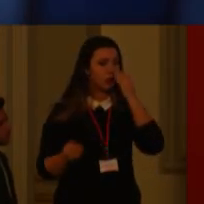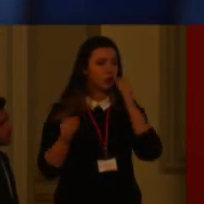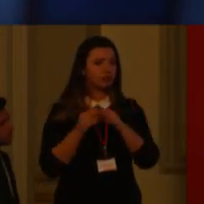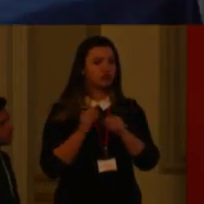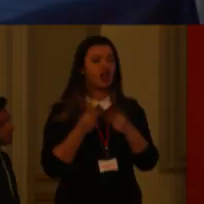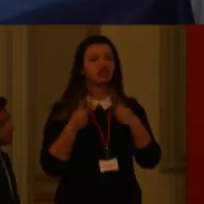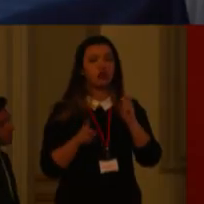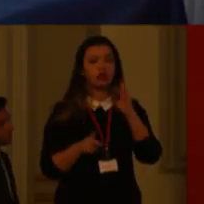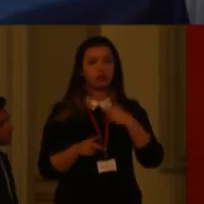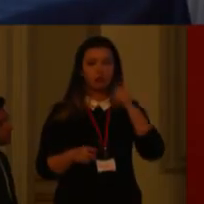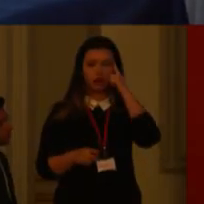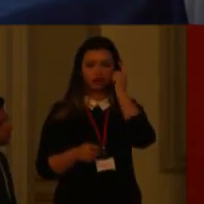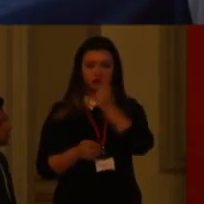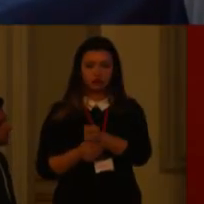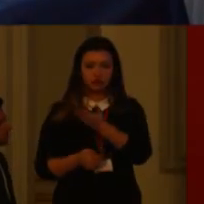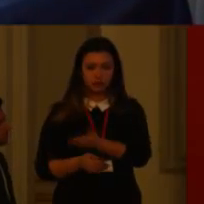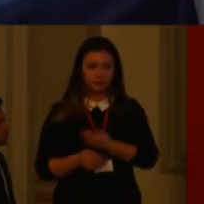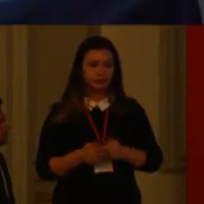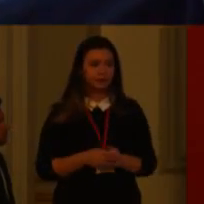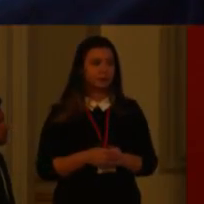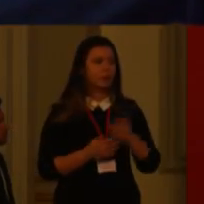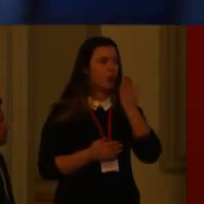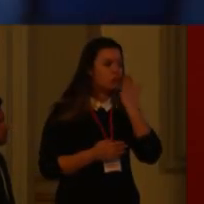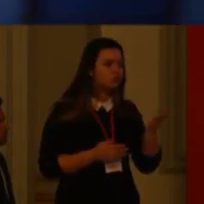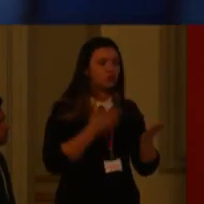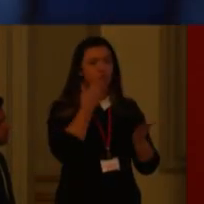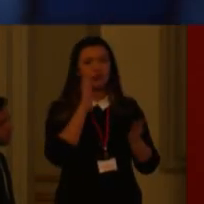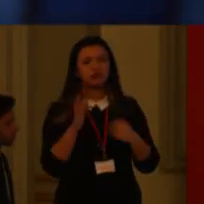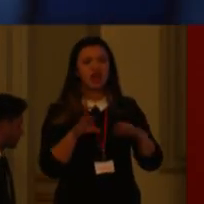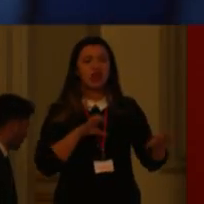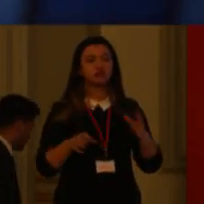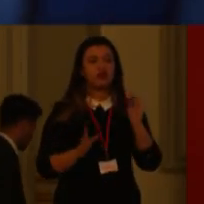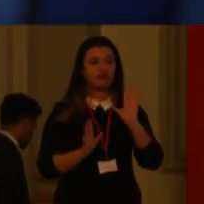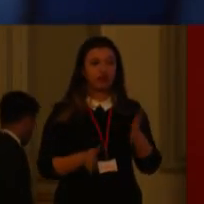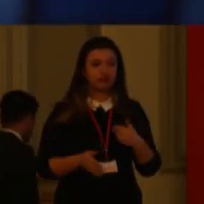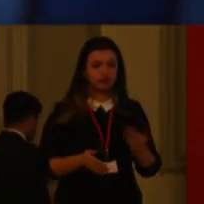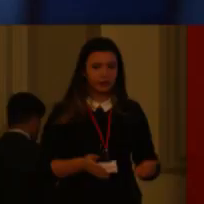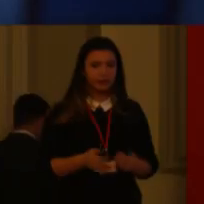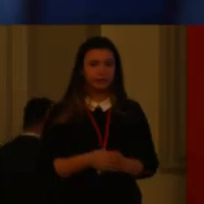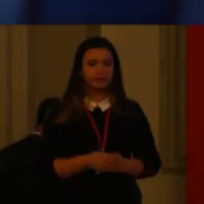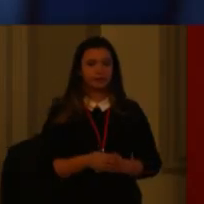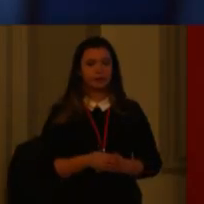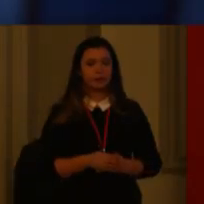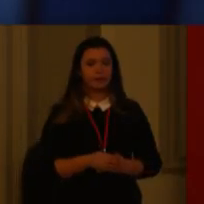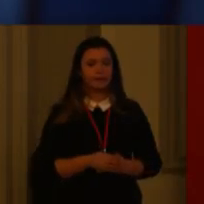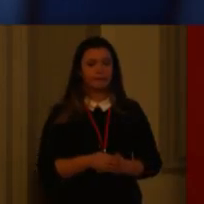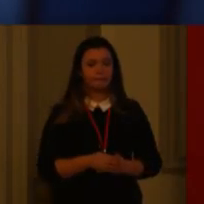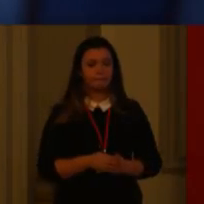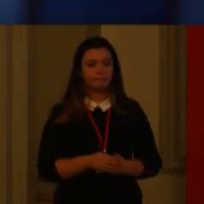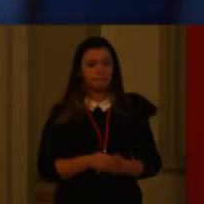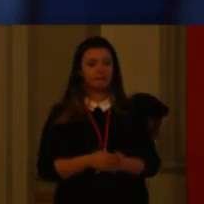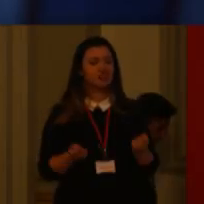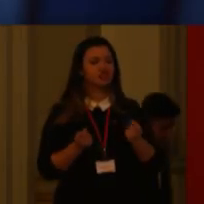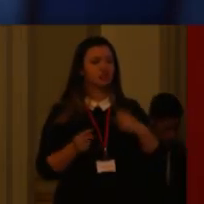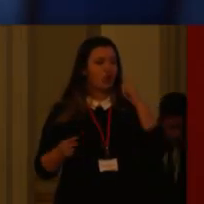öğretime başvurdum. O içimde kalmış yani. Okumuş, okumamış ayrımı çok fazla. Hayatta da çok fazla. Aslında oturduğunuz zaman ya da bir iş